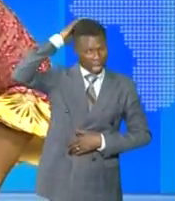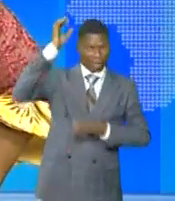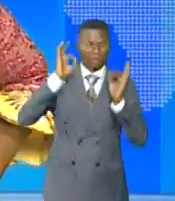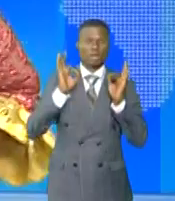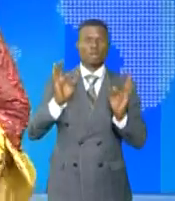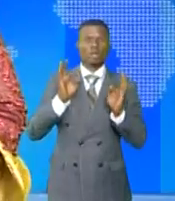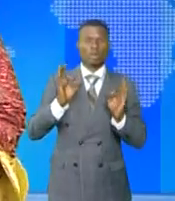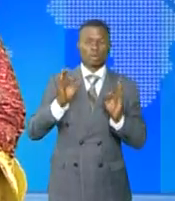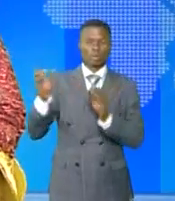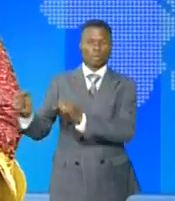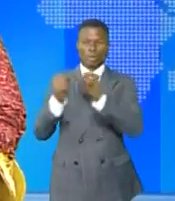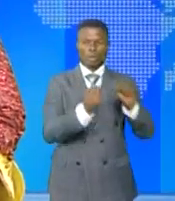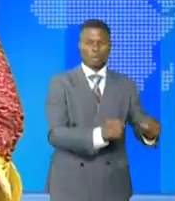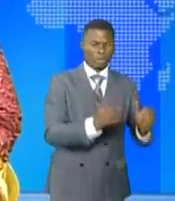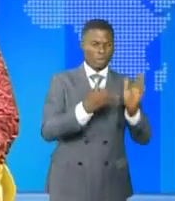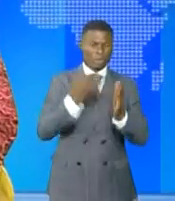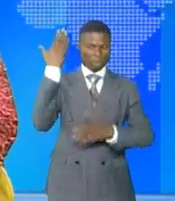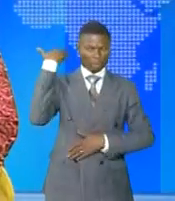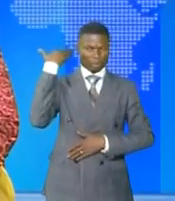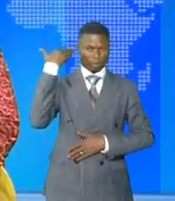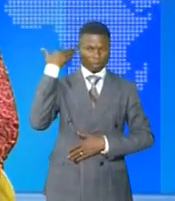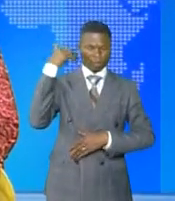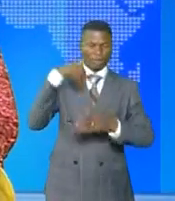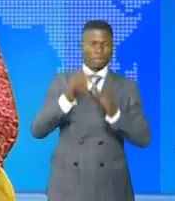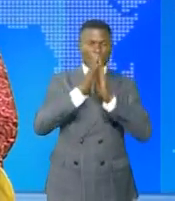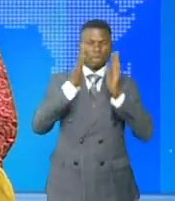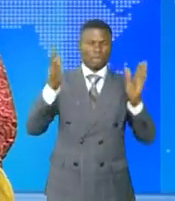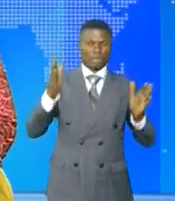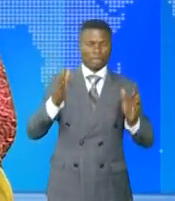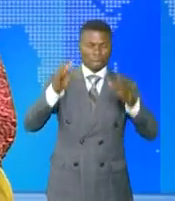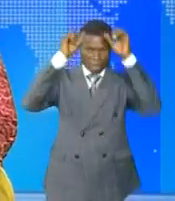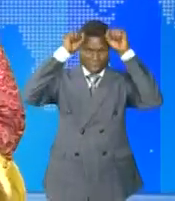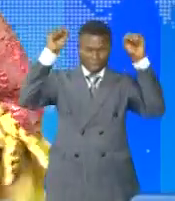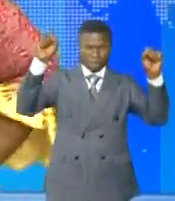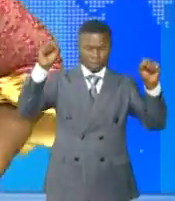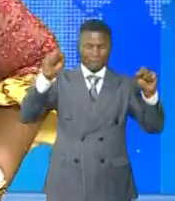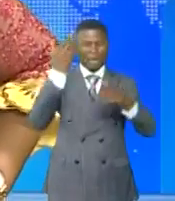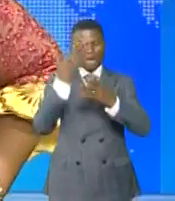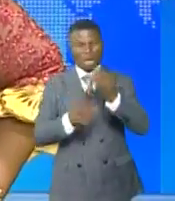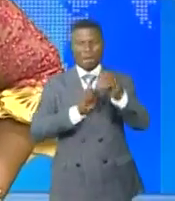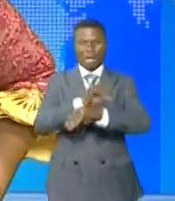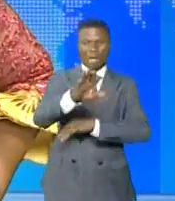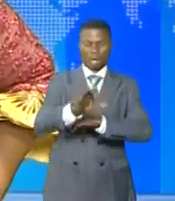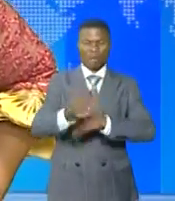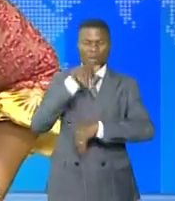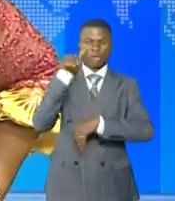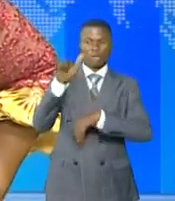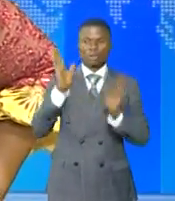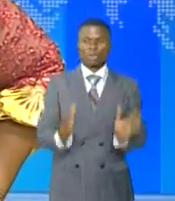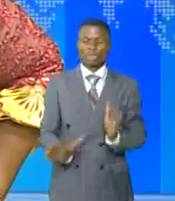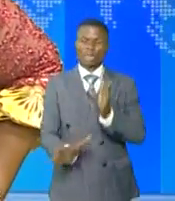été investi dimanche dernier au cours d'une messe et le chef de l'État a été représenté par son directeur de cabinet